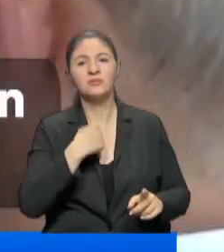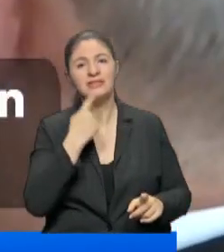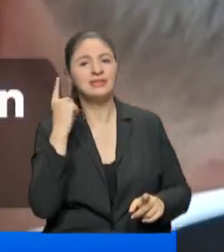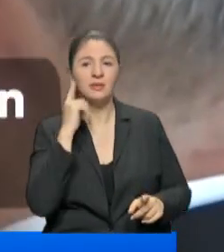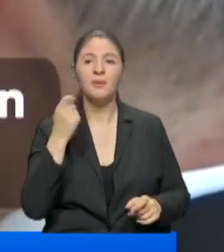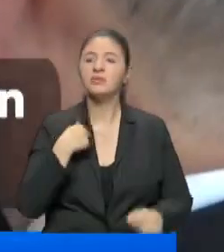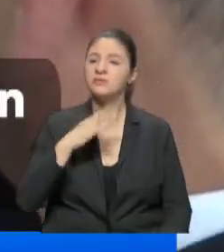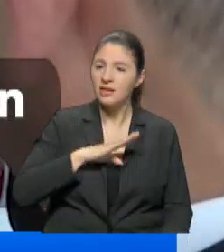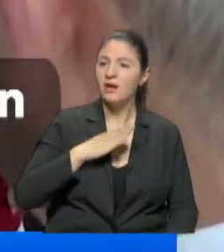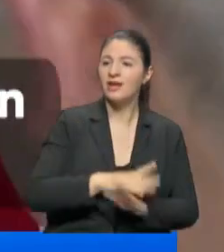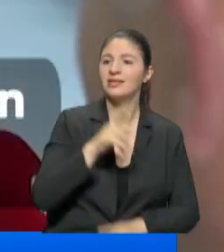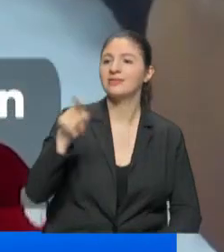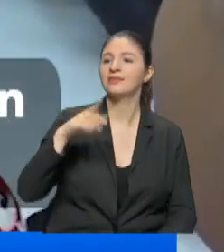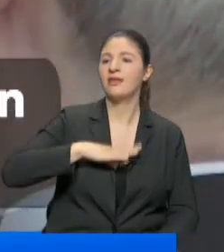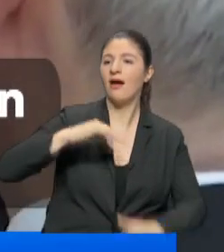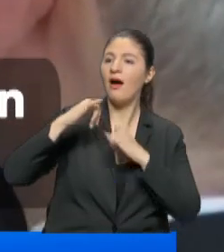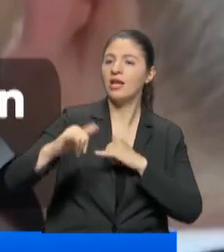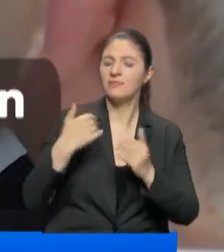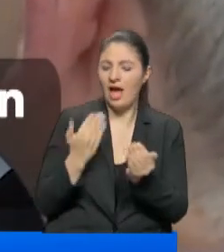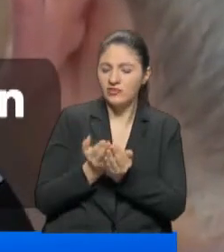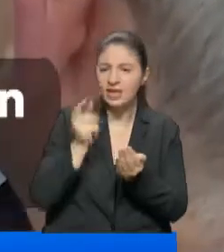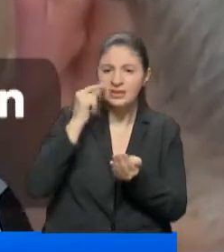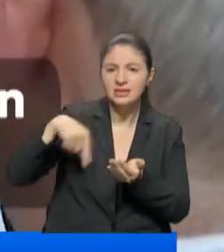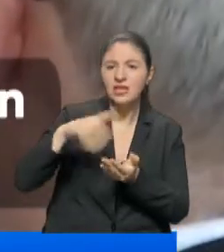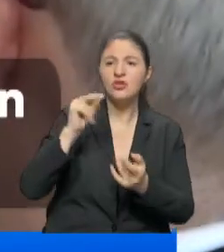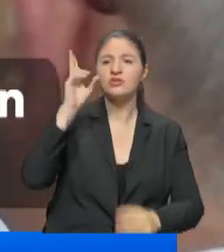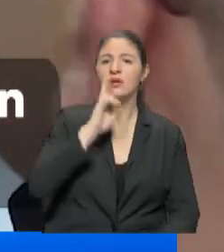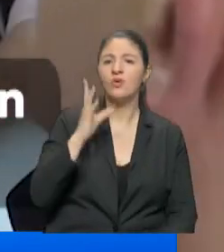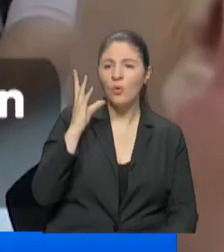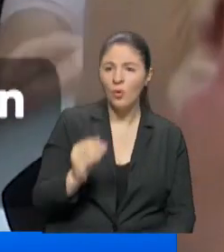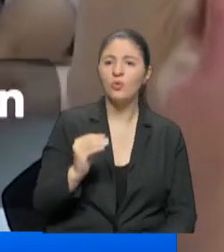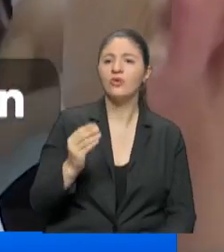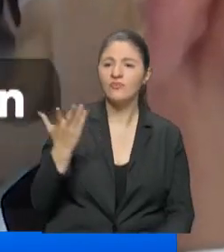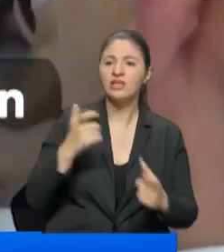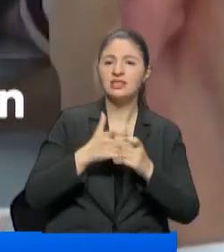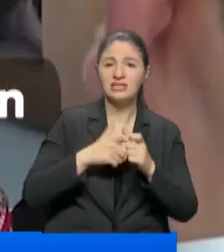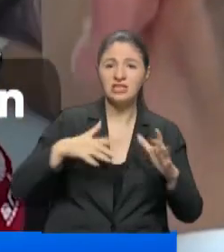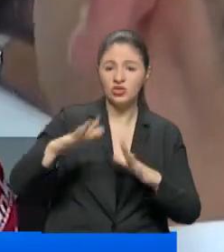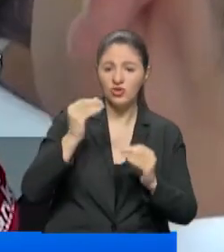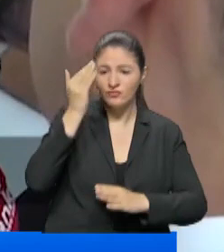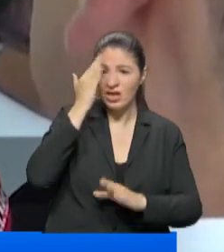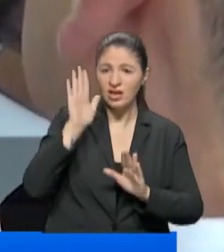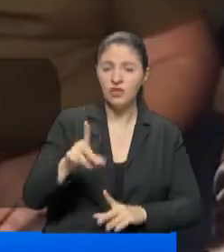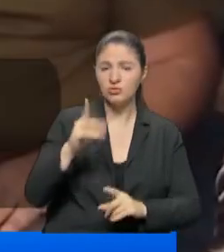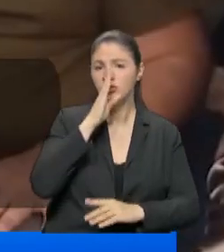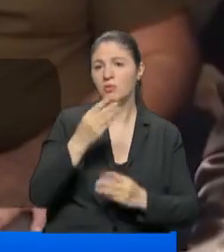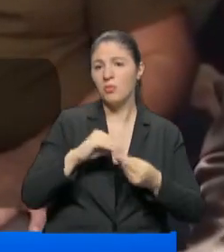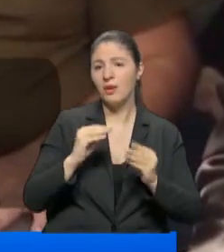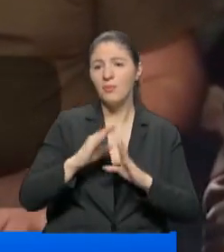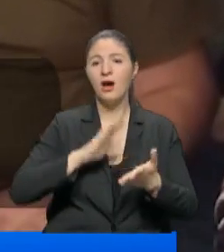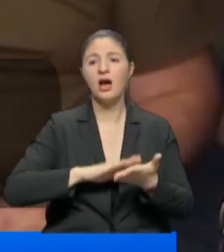bizim derdimiz Aslında sizin de çok zengin olursa ve